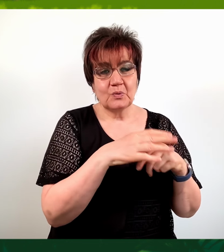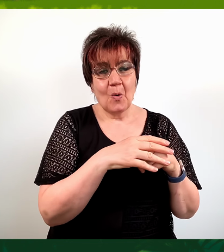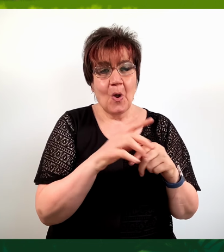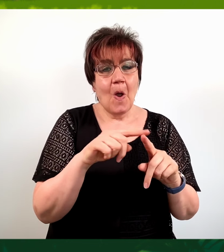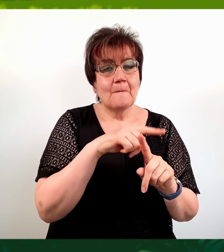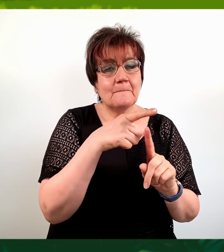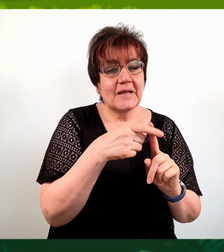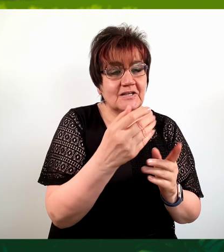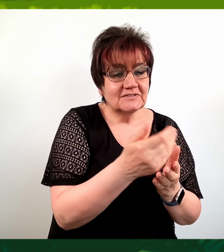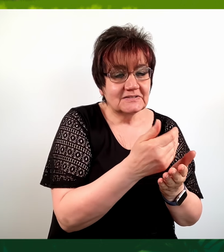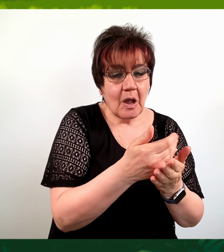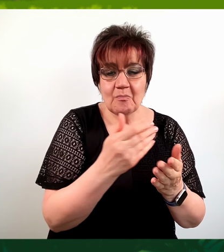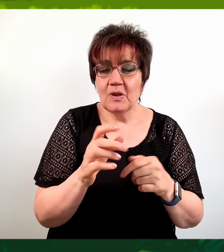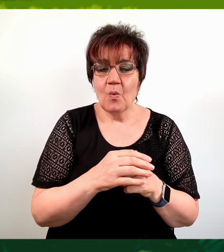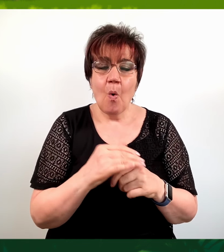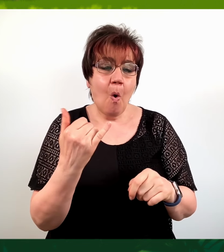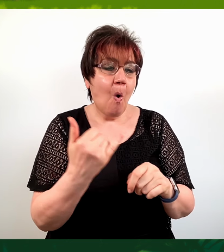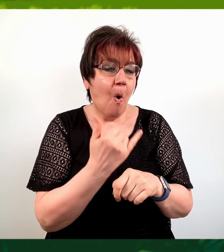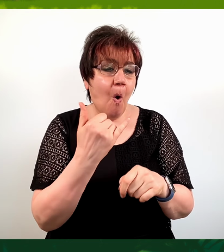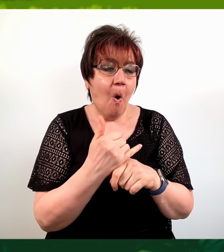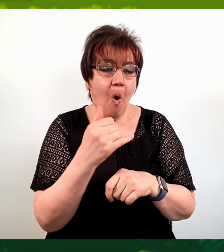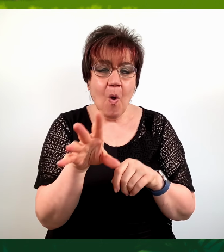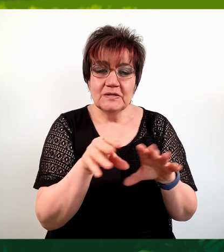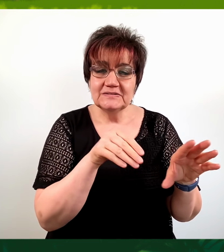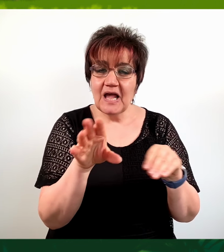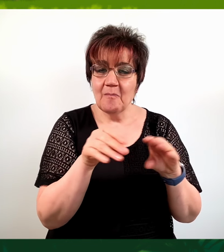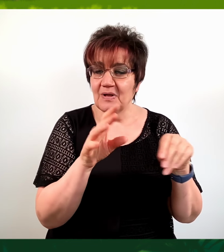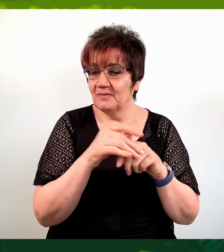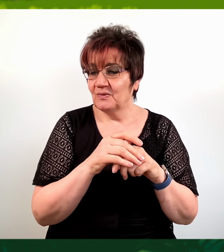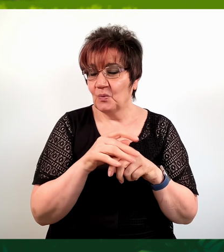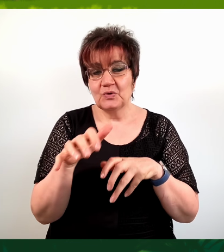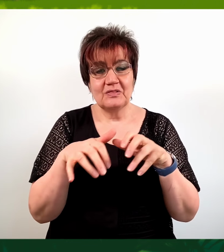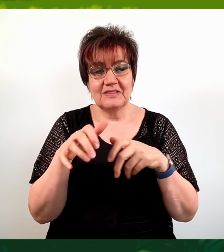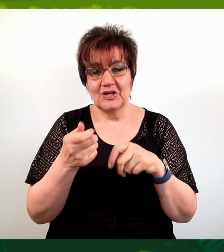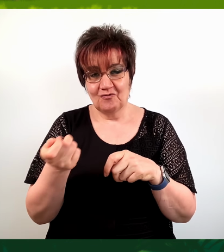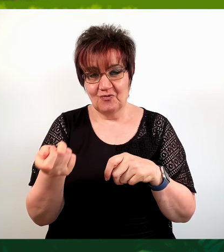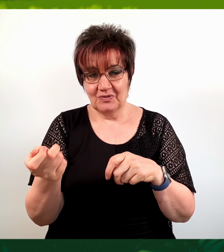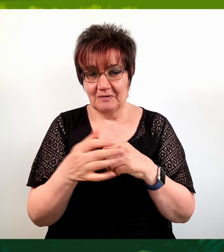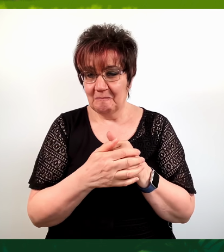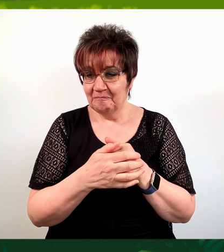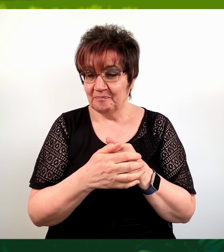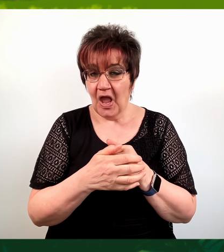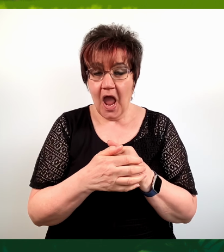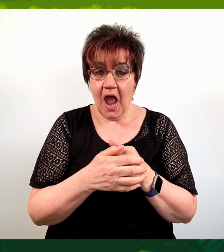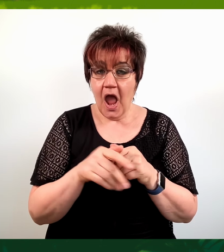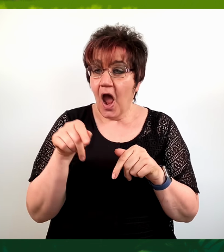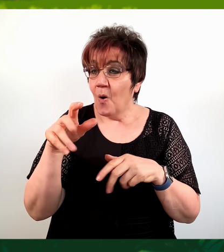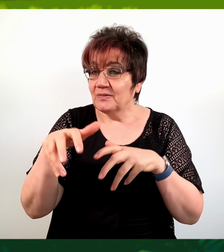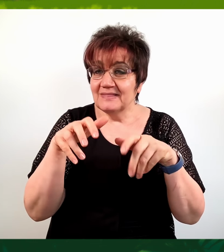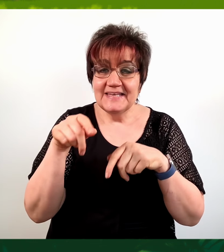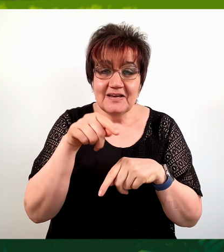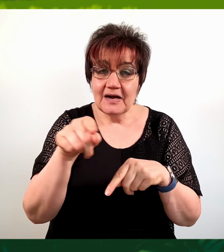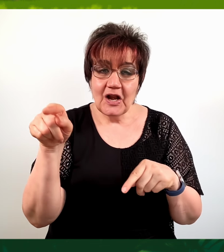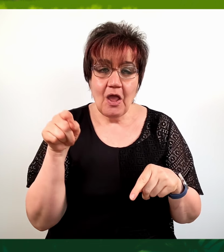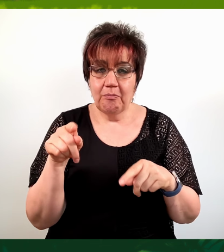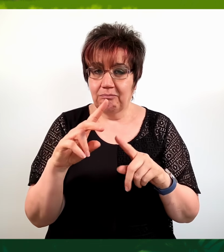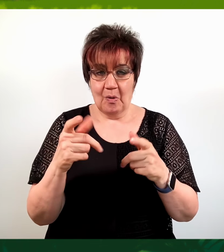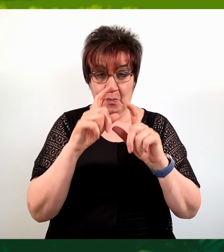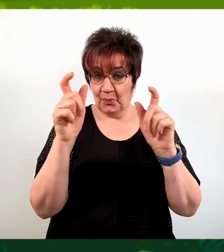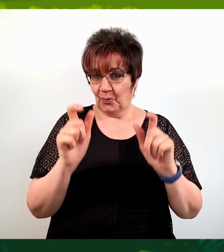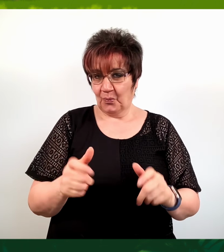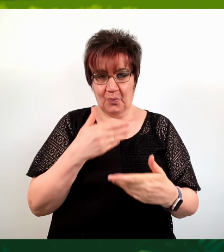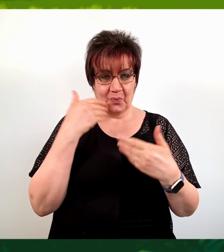zusammen oder fütterten die Tiere. Die Tiere hatten keine Angst vor den Beiden und es war ganz